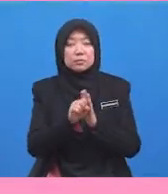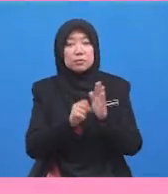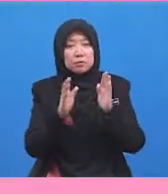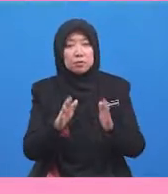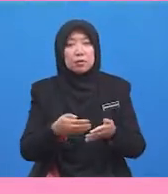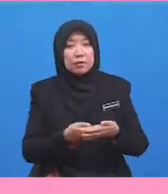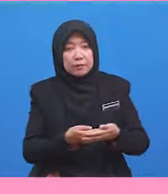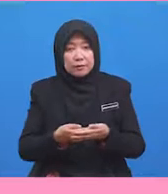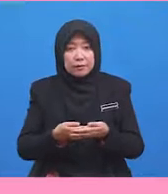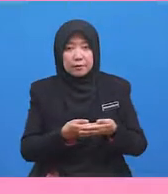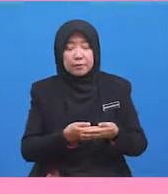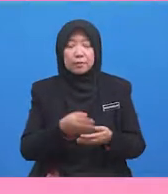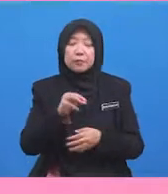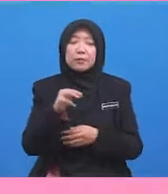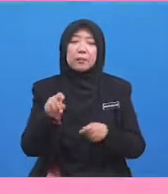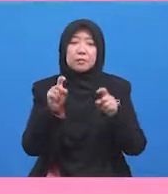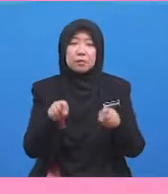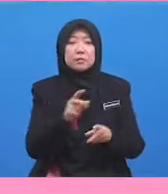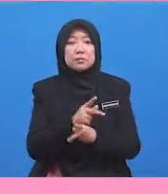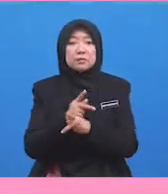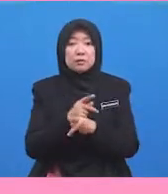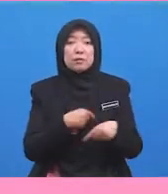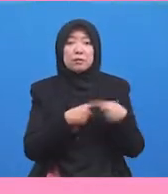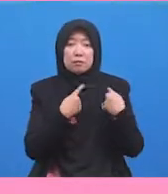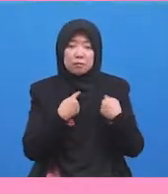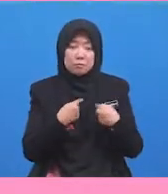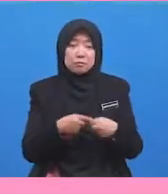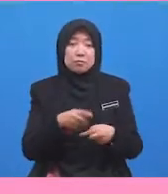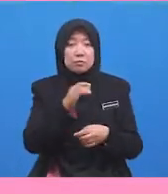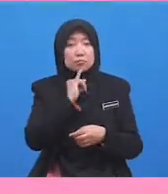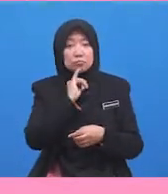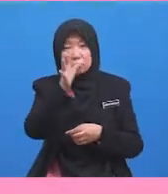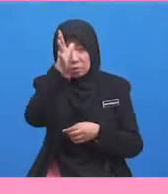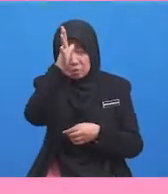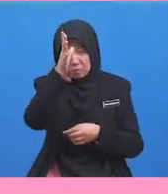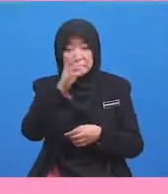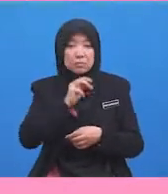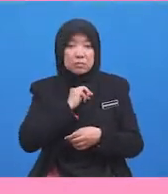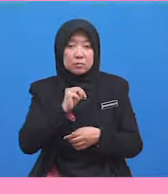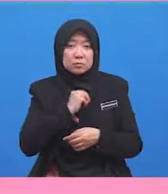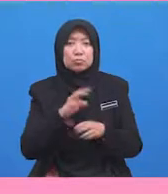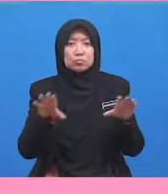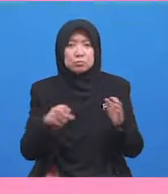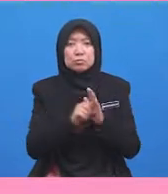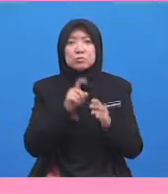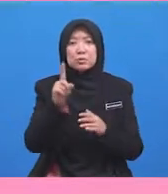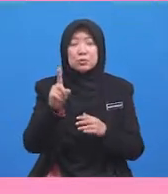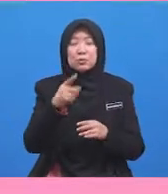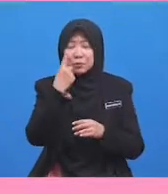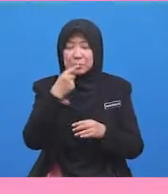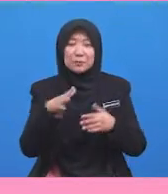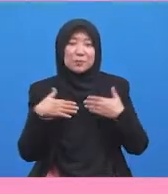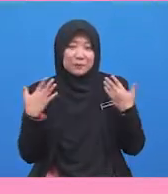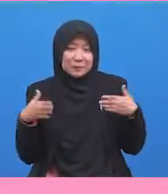haruslah murid-murid menjaga hati ibu Bapa masing-masing Lakukanlah sesuatu yang boleh membiarkan hati